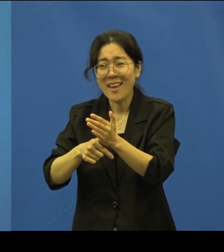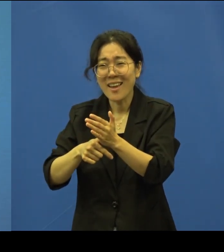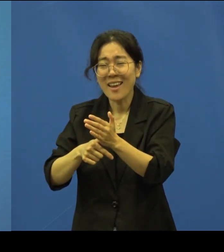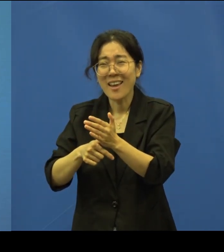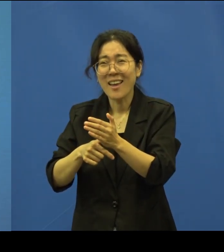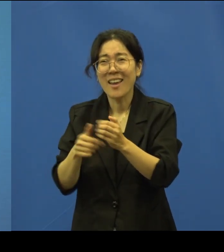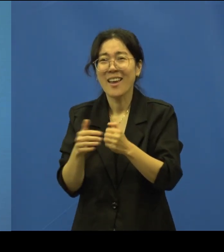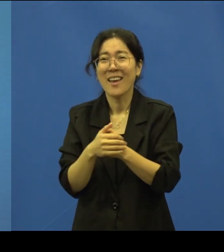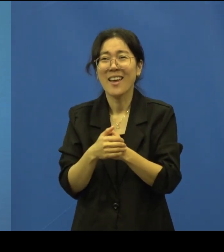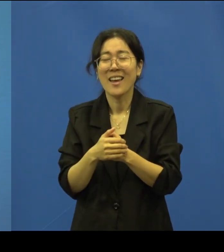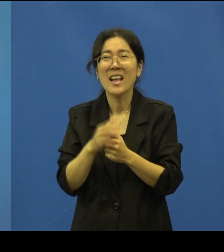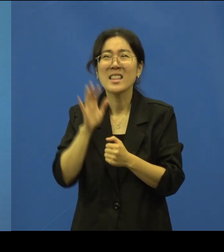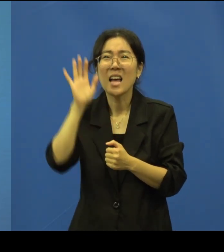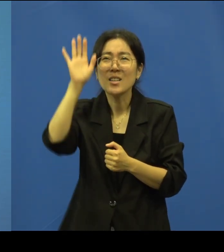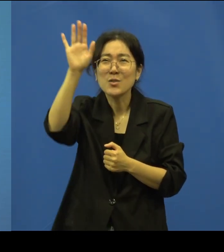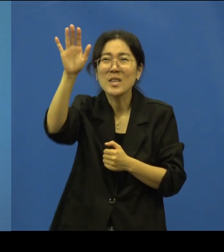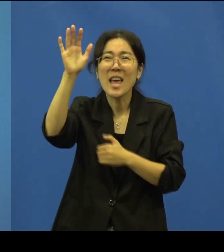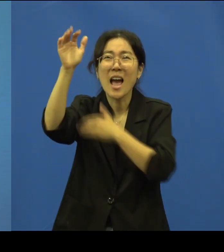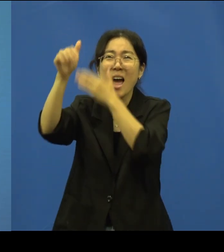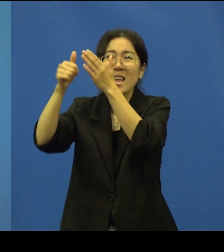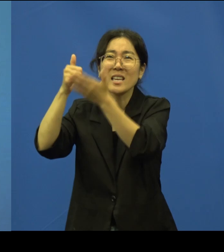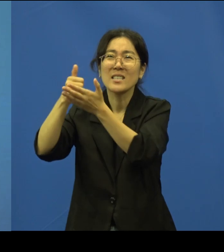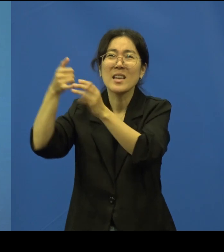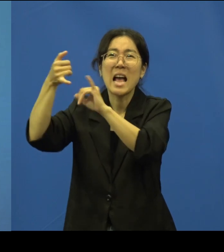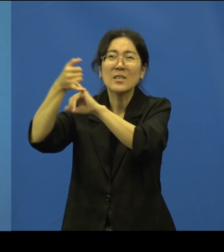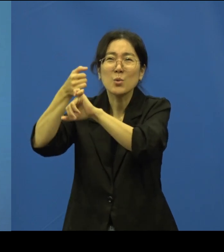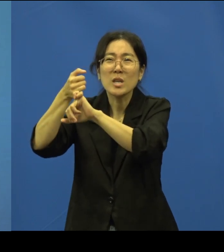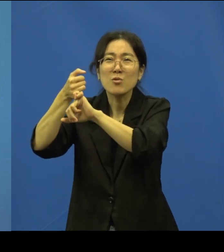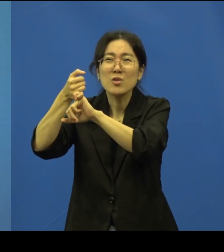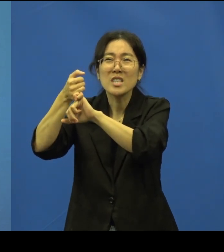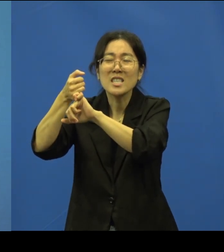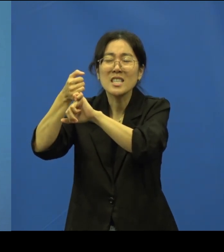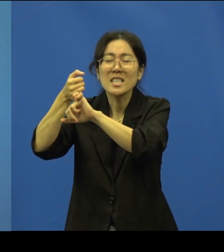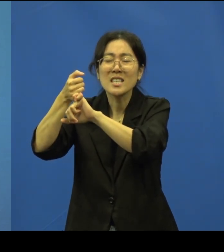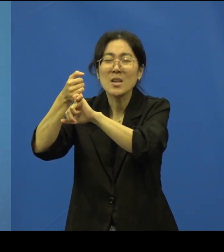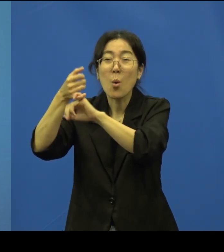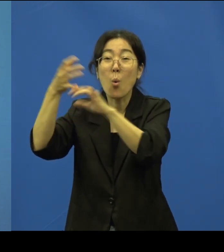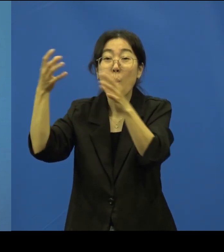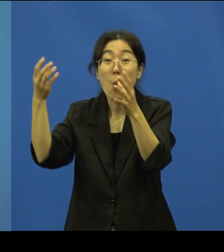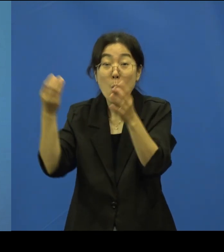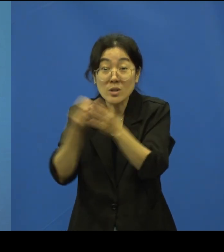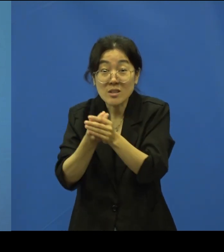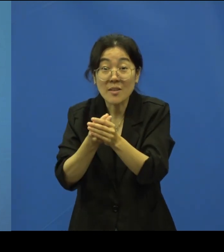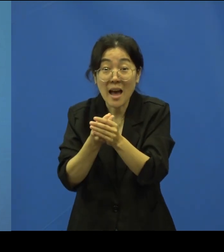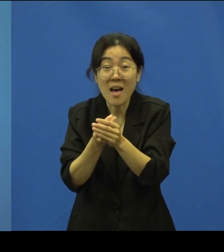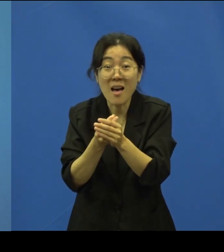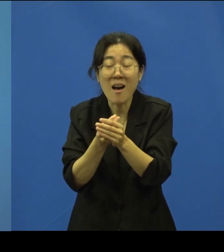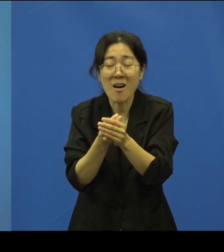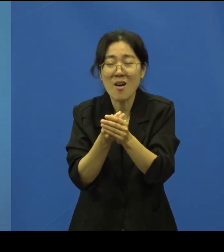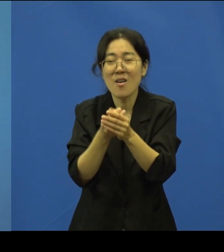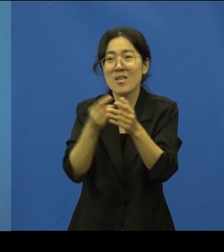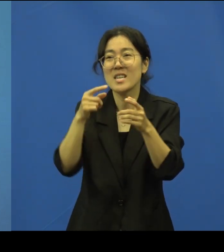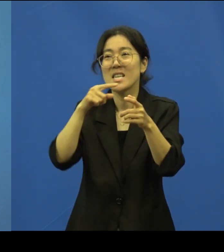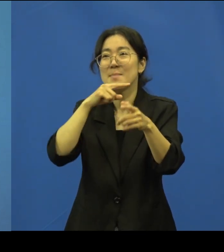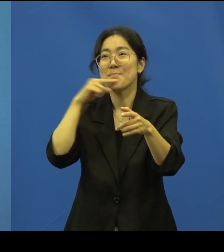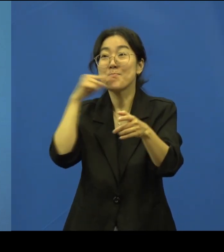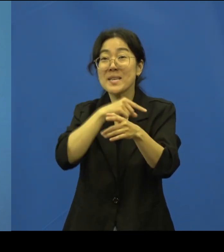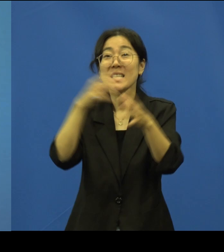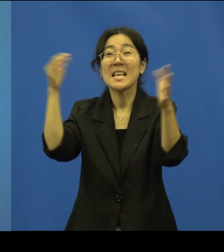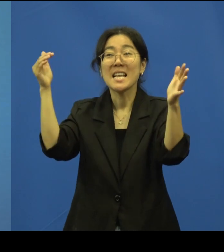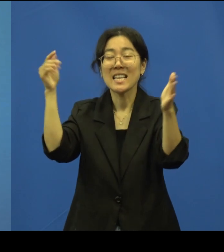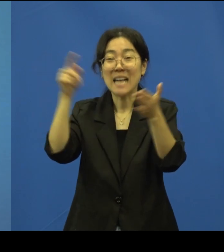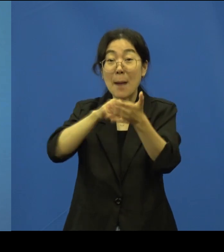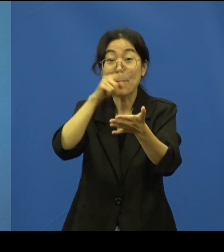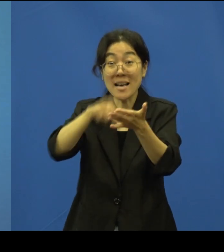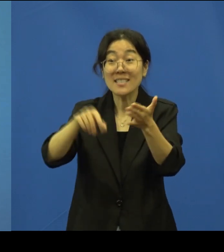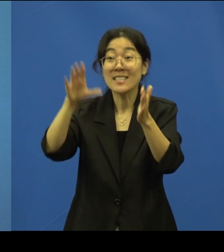미래가 현재 와 있고, 내가 그 현재의 미래를 살아가고 있는 이런 체험을